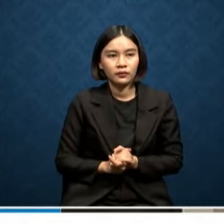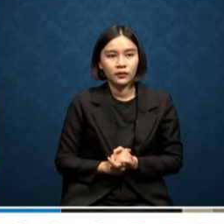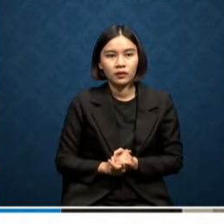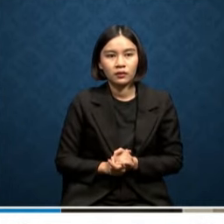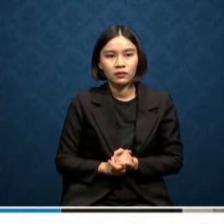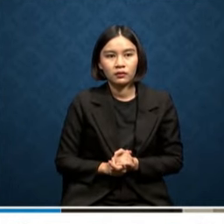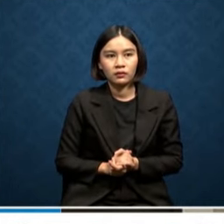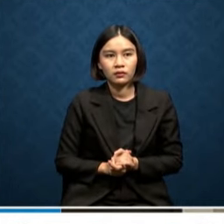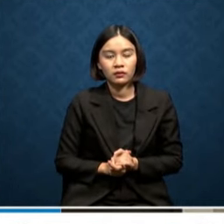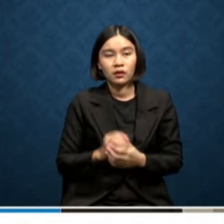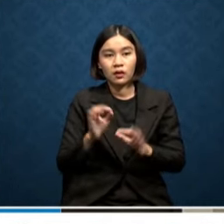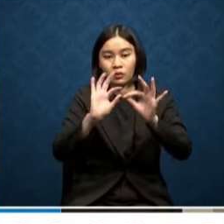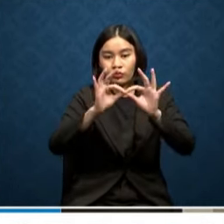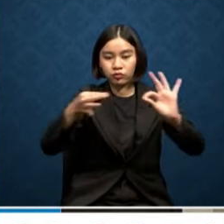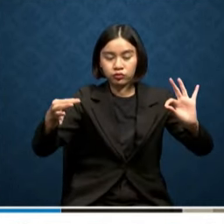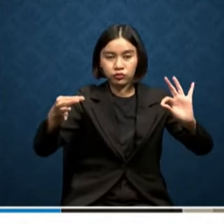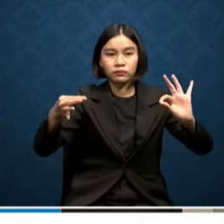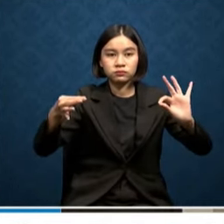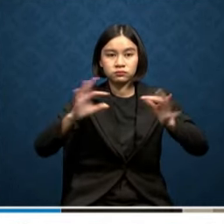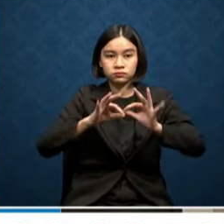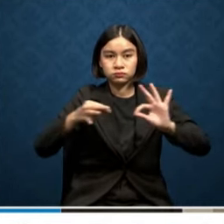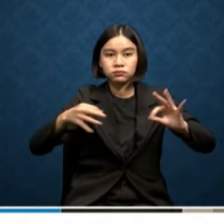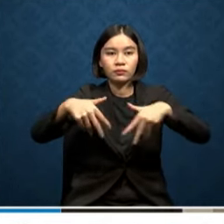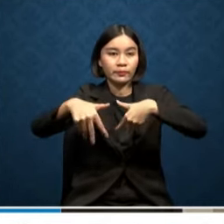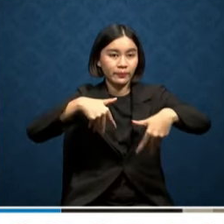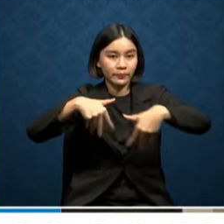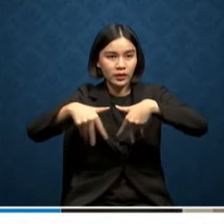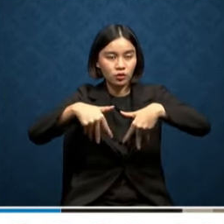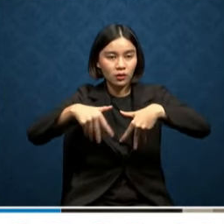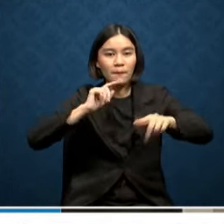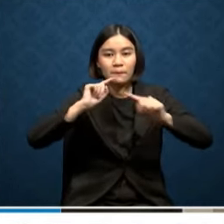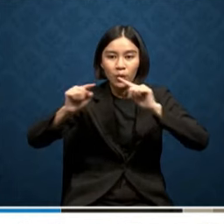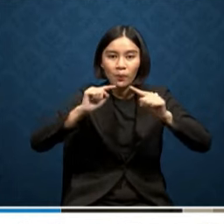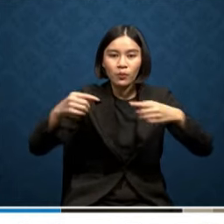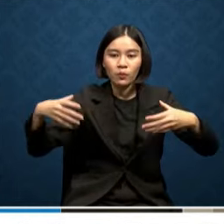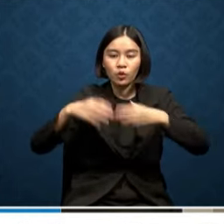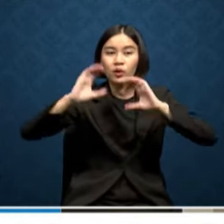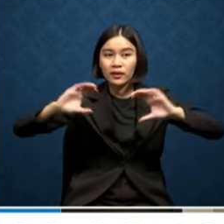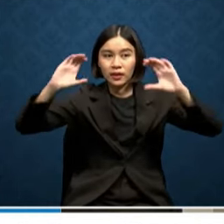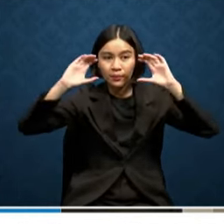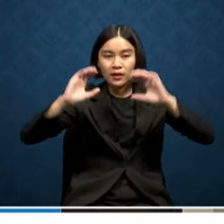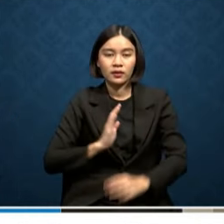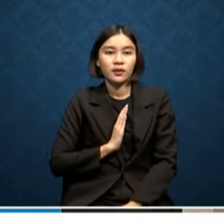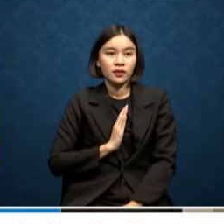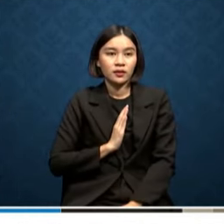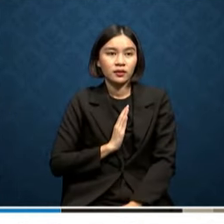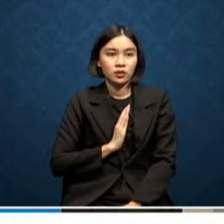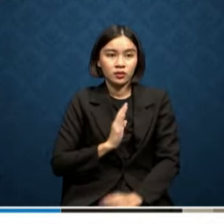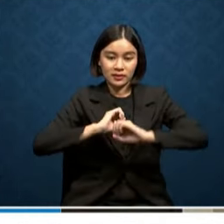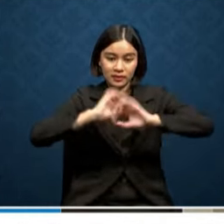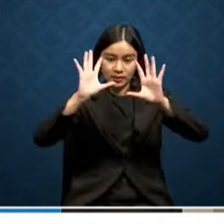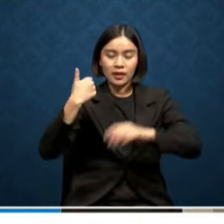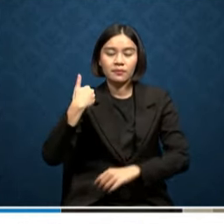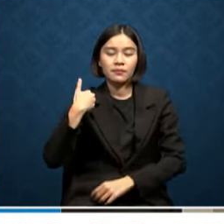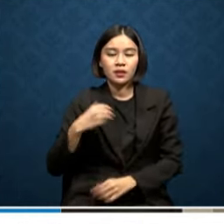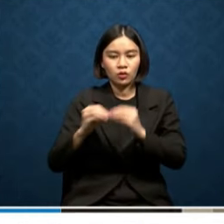ณีเป็นข้อความนะคะที่ประชาชนเนี่ยวิพากษ์วิจารณ์รัฐบาลโดยสุจริตนะคะที่กสทช.